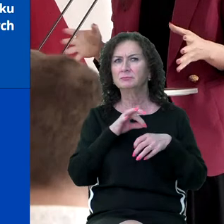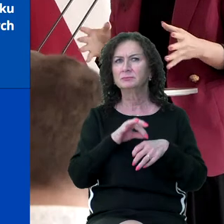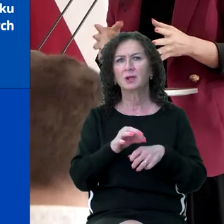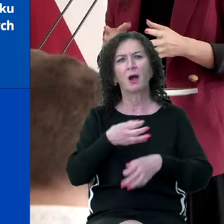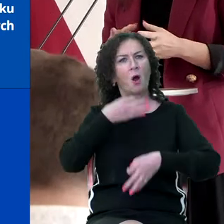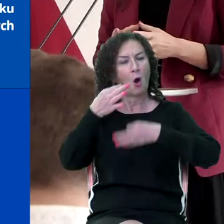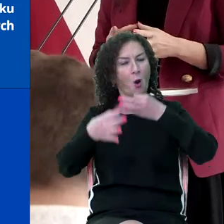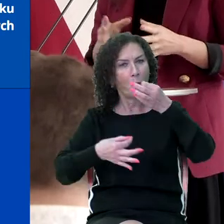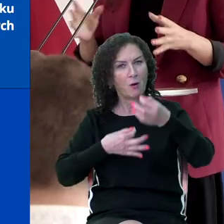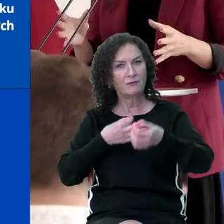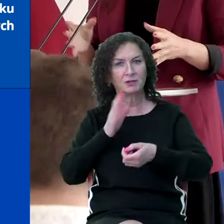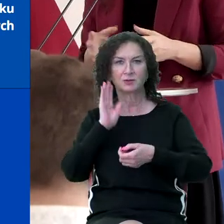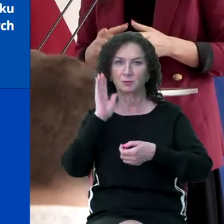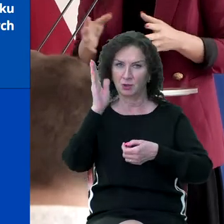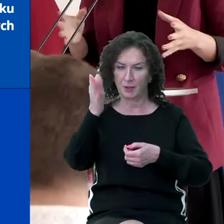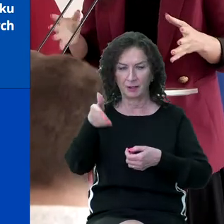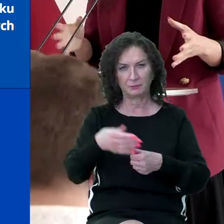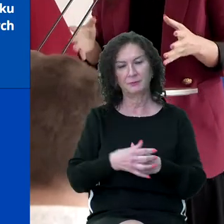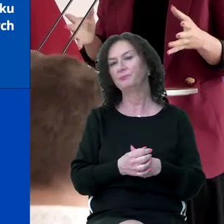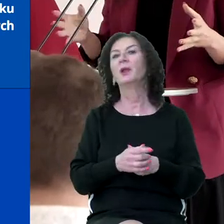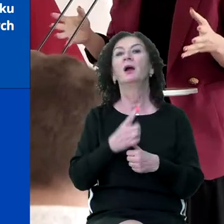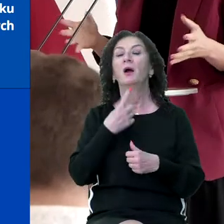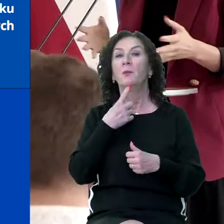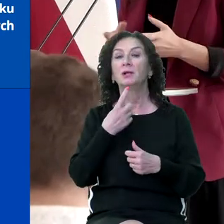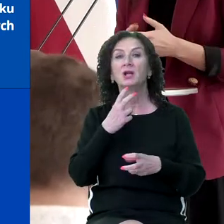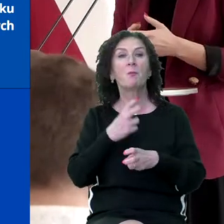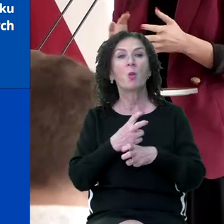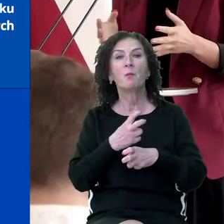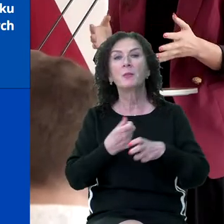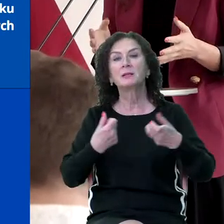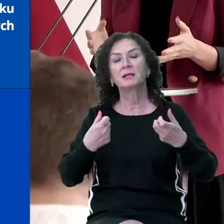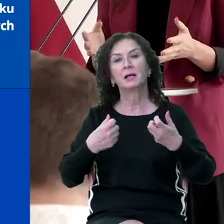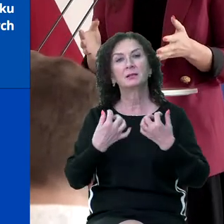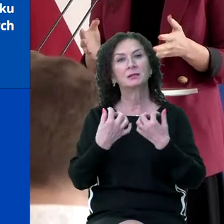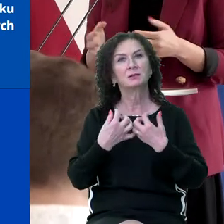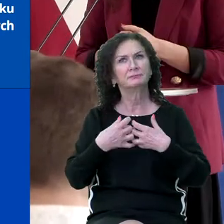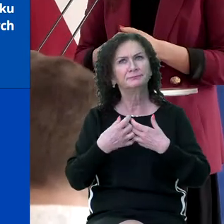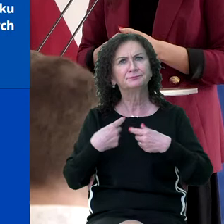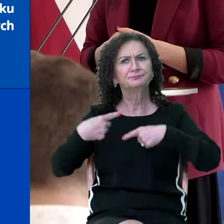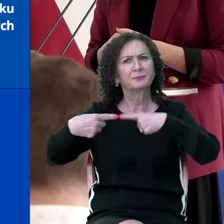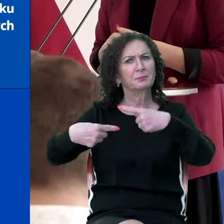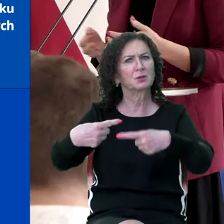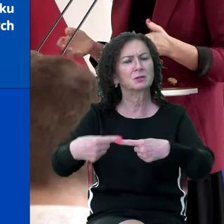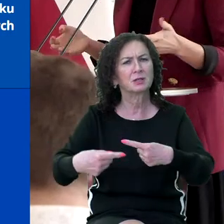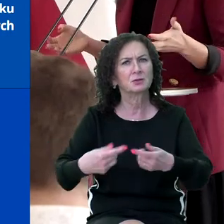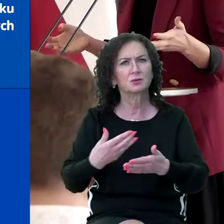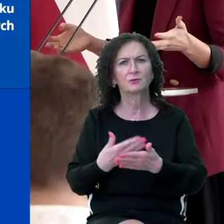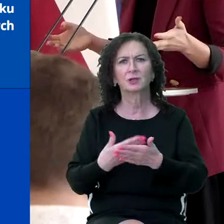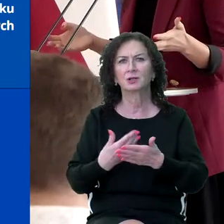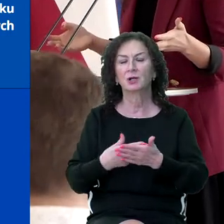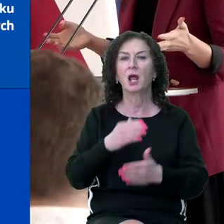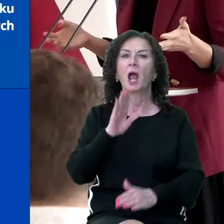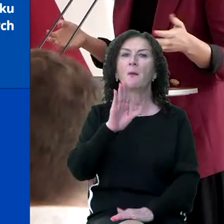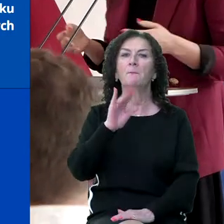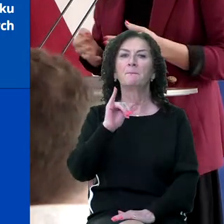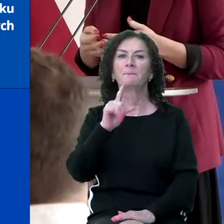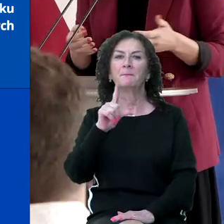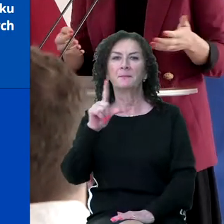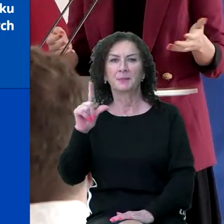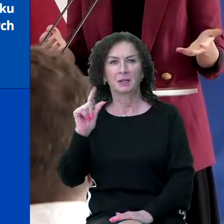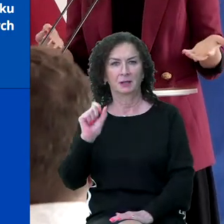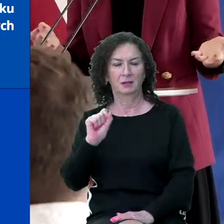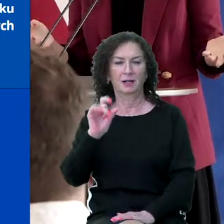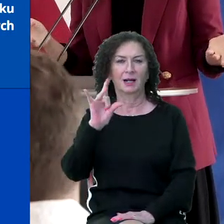o automatyzacji procesów. Dlaczego automatyzacja procesów? Bo danych jest coraz więcej. Bill Gates miał mawiać, że tak